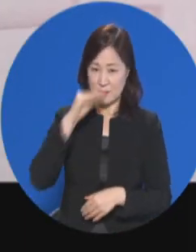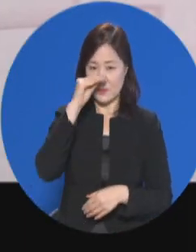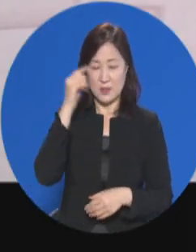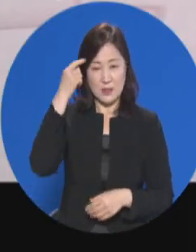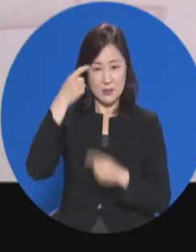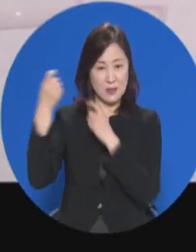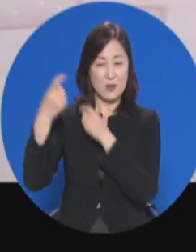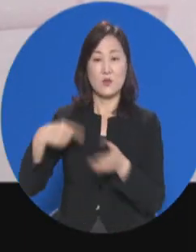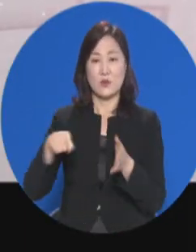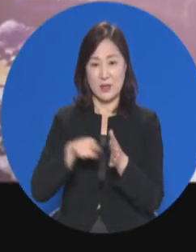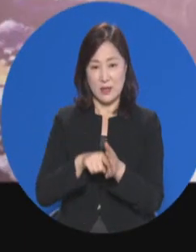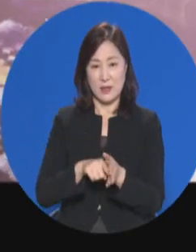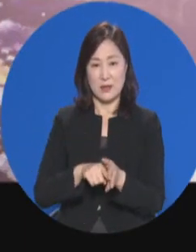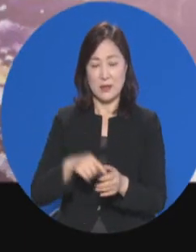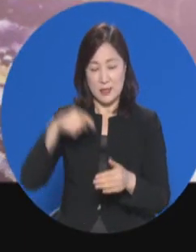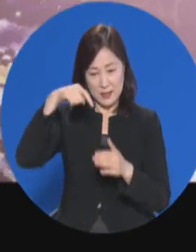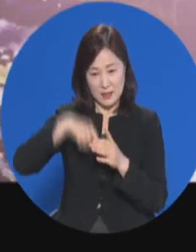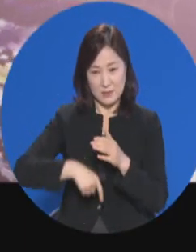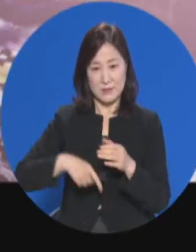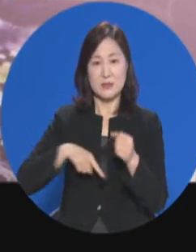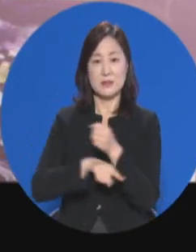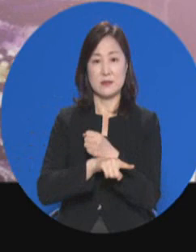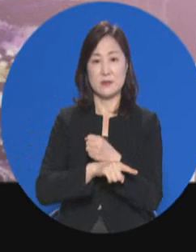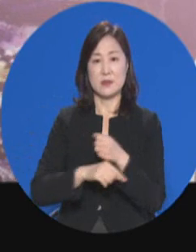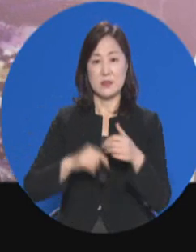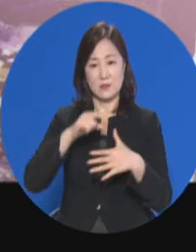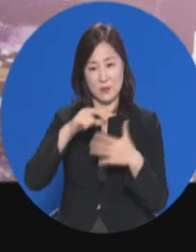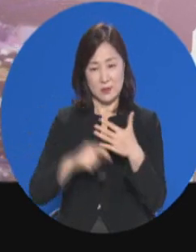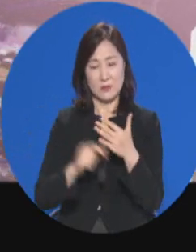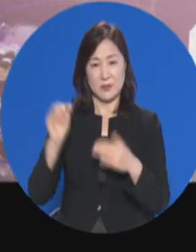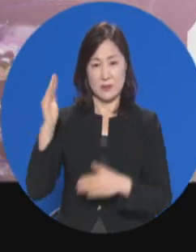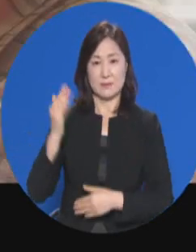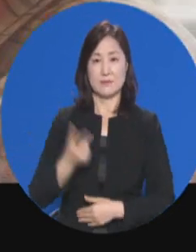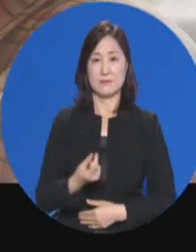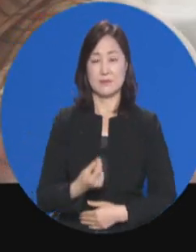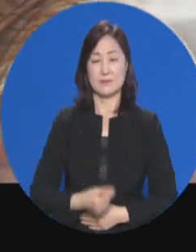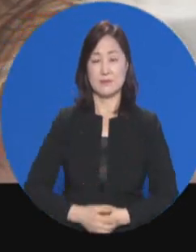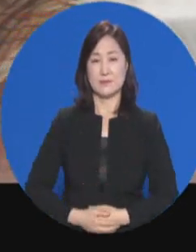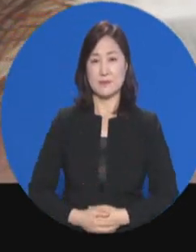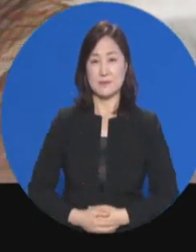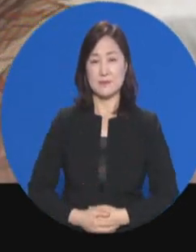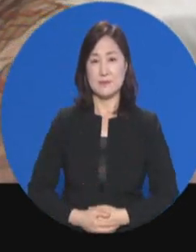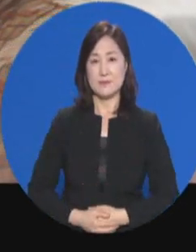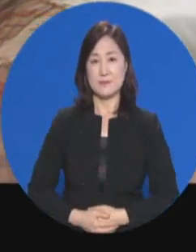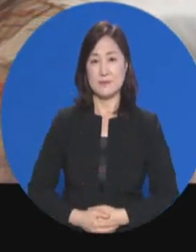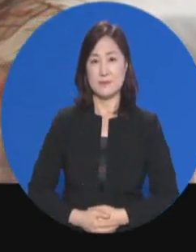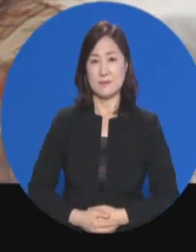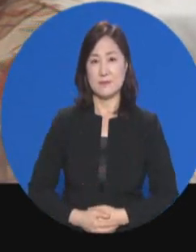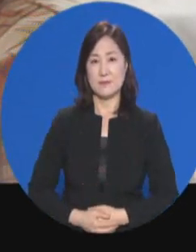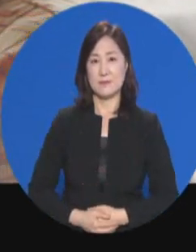위한 또한 차례 깊은 의미를 가진 과정으로 기록될 것으로 보입니다. MBC 뉴스 김지입니다.